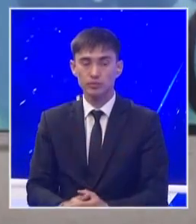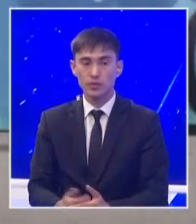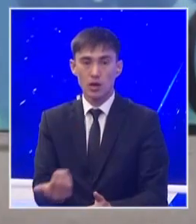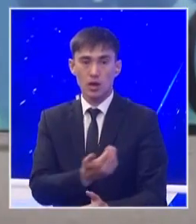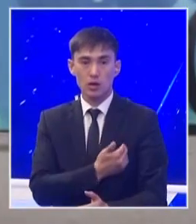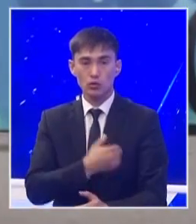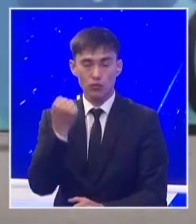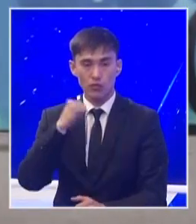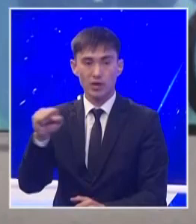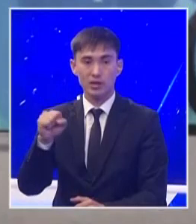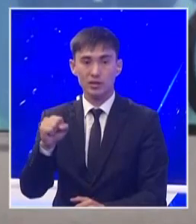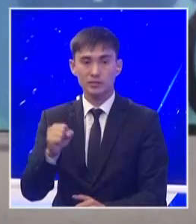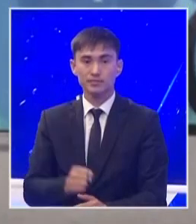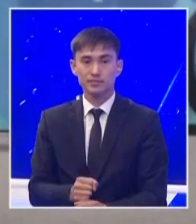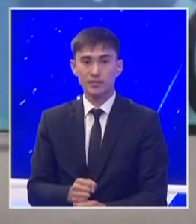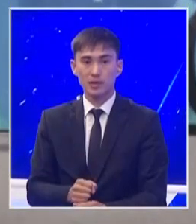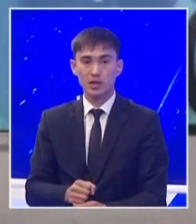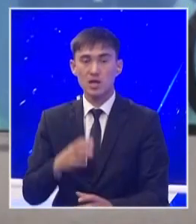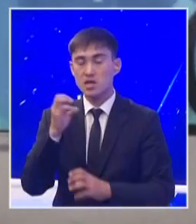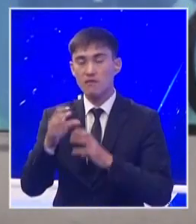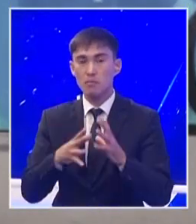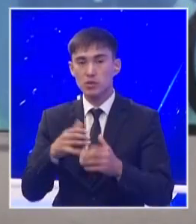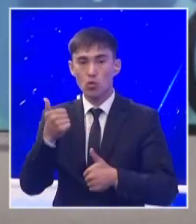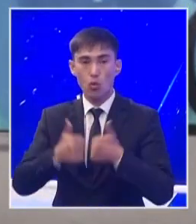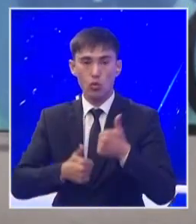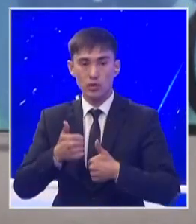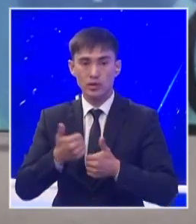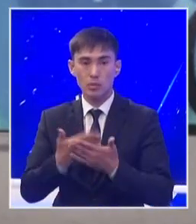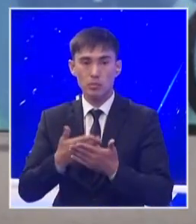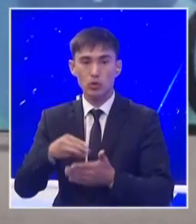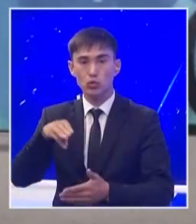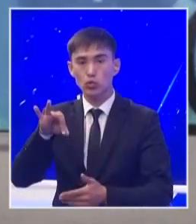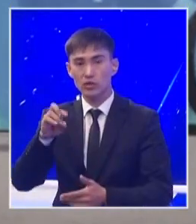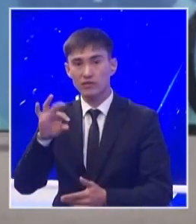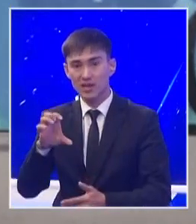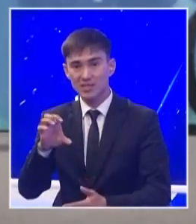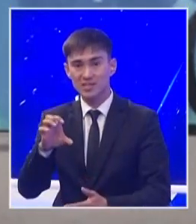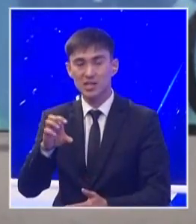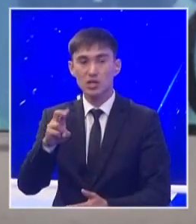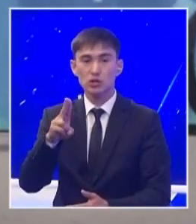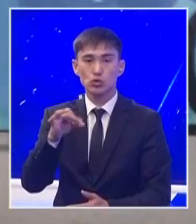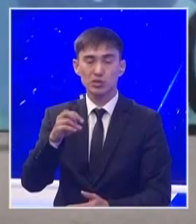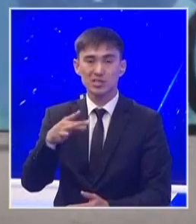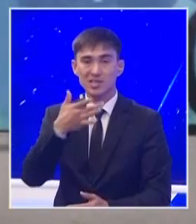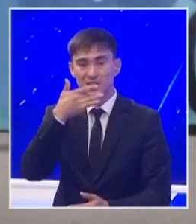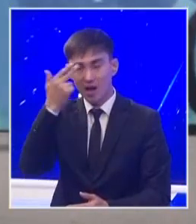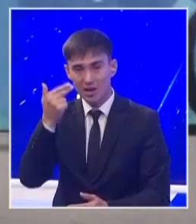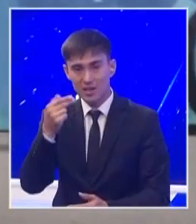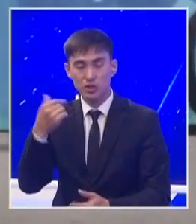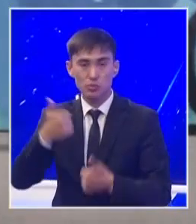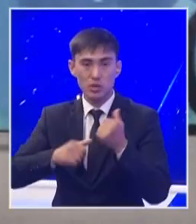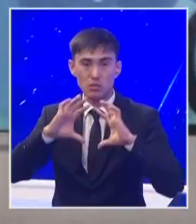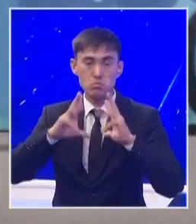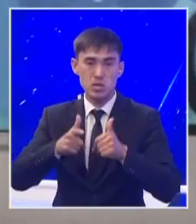хочу выиграть какие-то европейские гонки, например, Тур де Франс или Джиро де Италия, или чемпионат